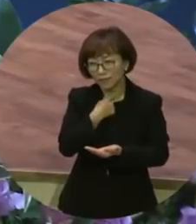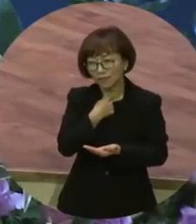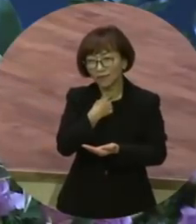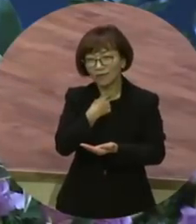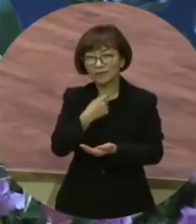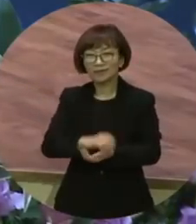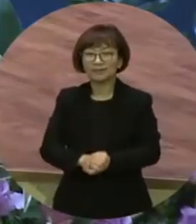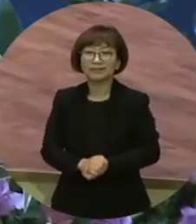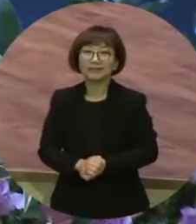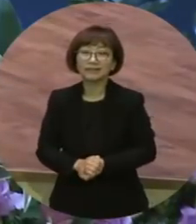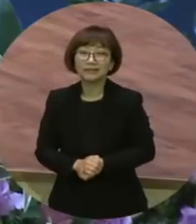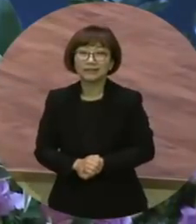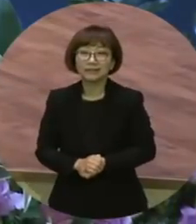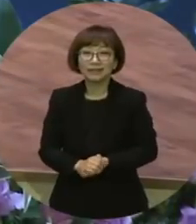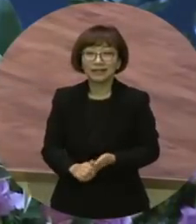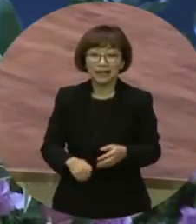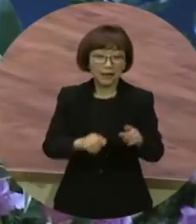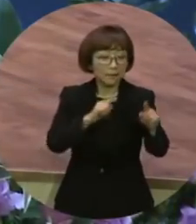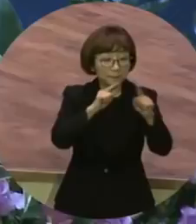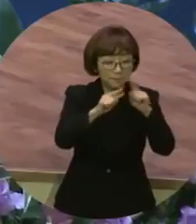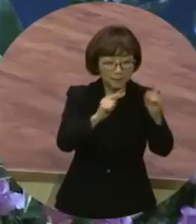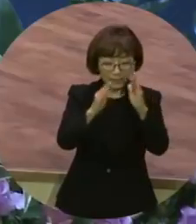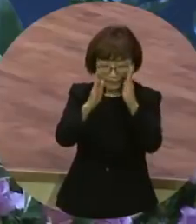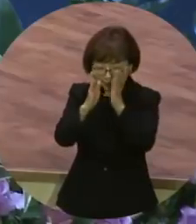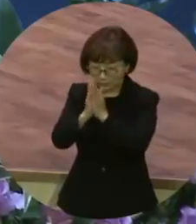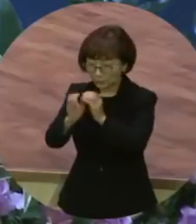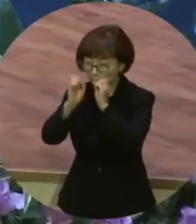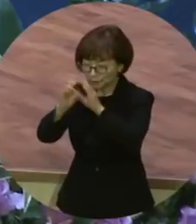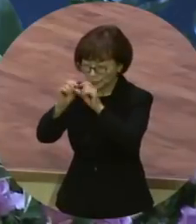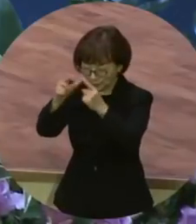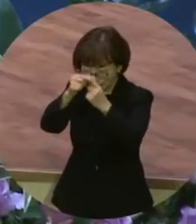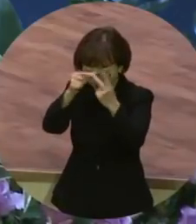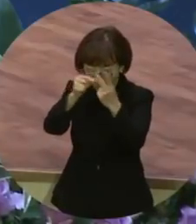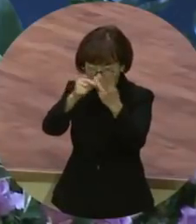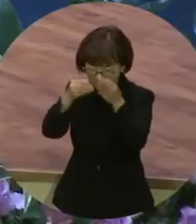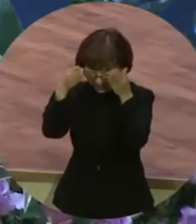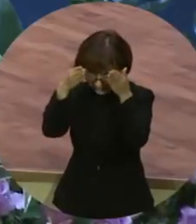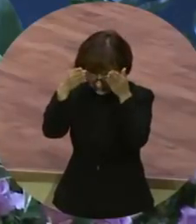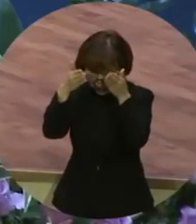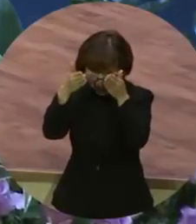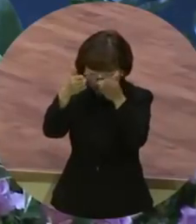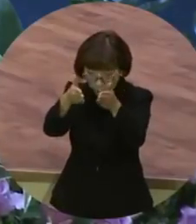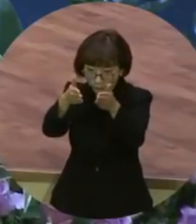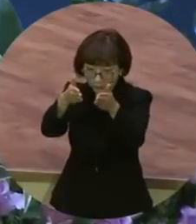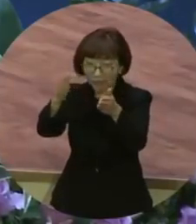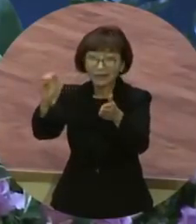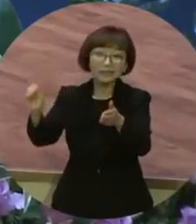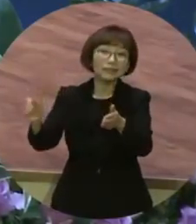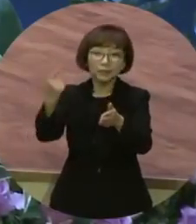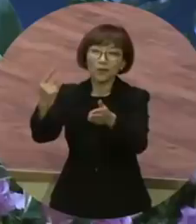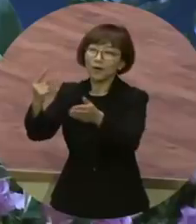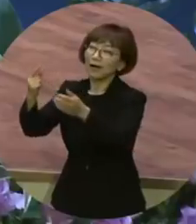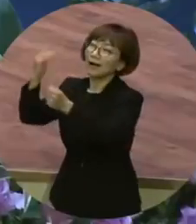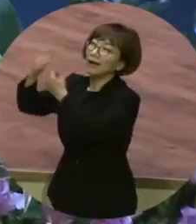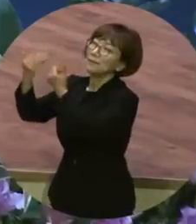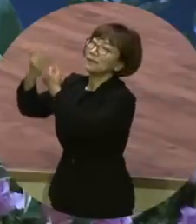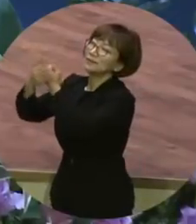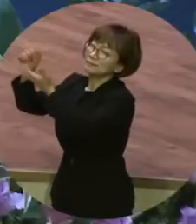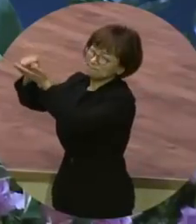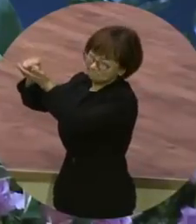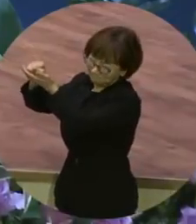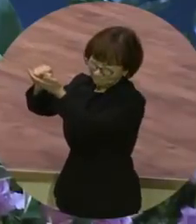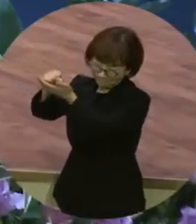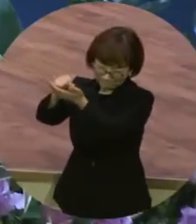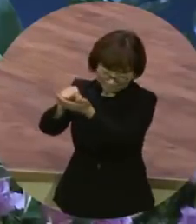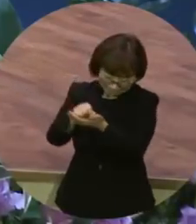여러분 삶 오늘 올인으로 날마다 은혜가 머무는 축복을 누리셔서 내 상태를 넘어서고